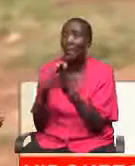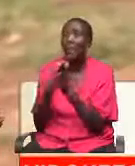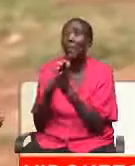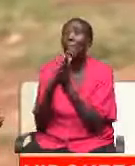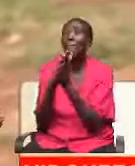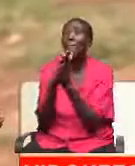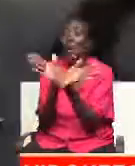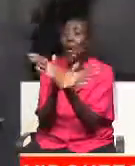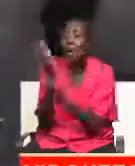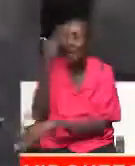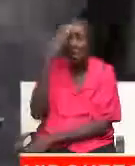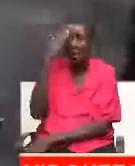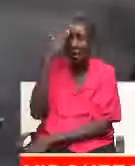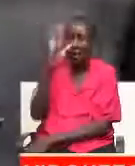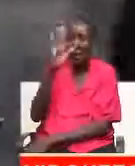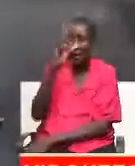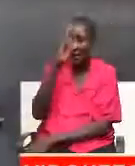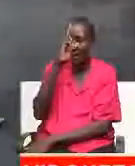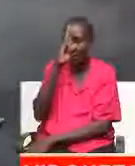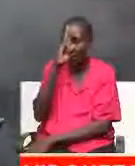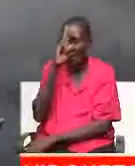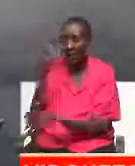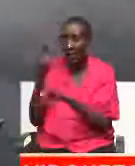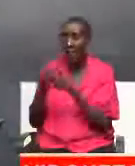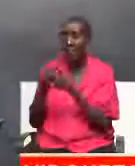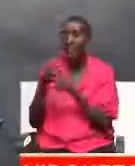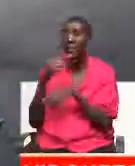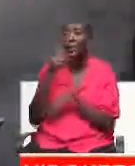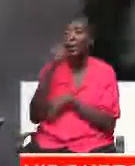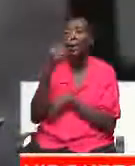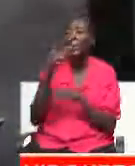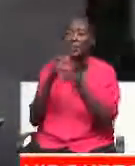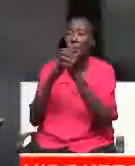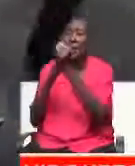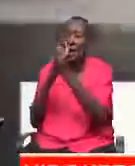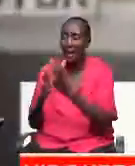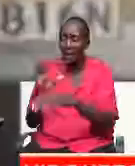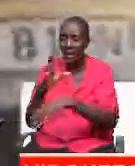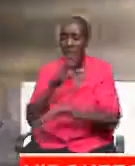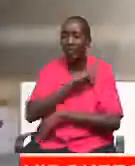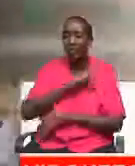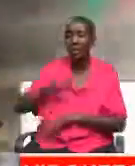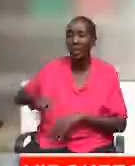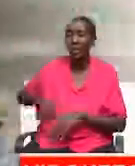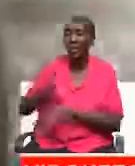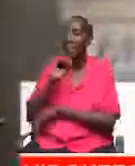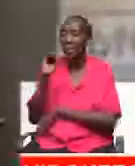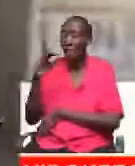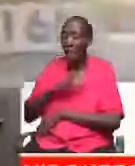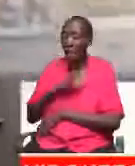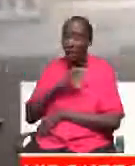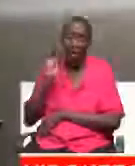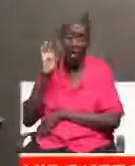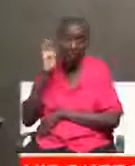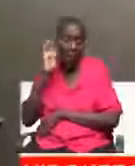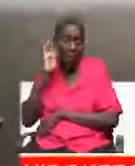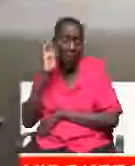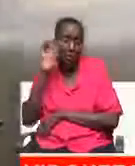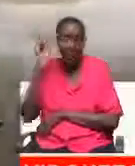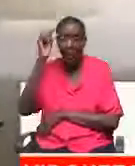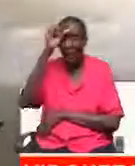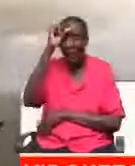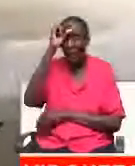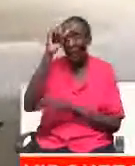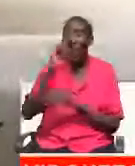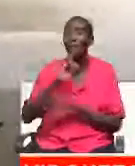civilization to the police. Hata hivyo amesema kama kiongozi wa kidini mwahimiza wananchi kutii maagizo ya serikali kama suluhu ya kukabiliana